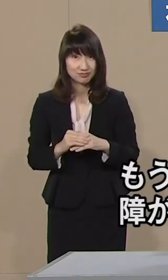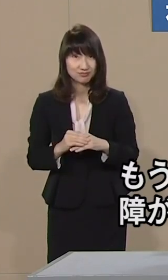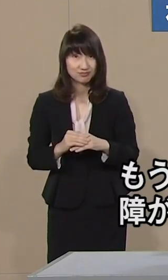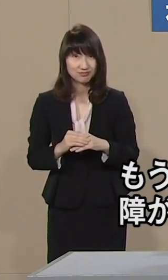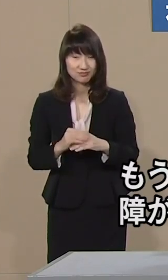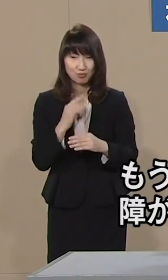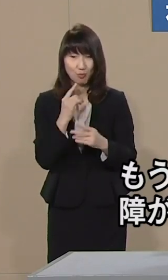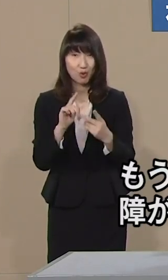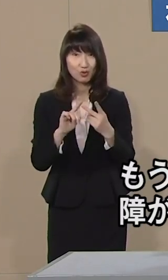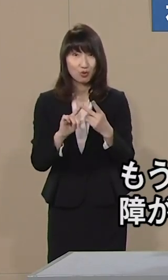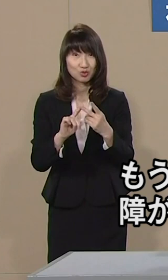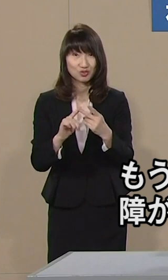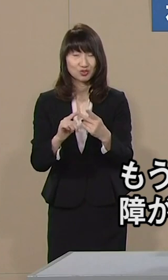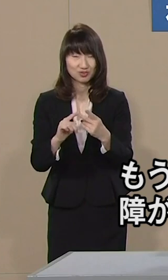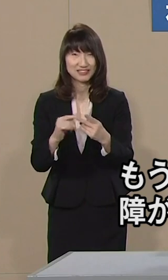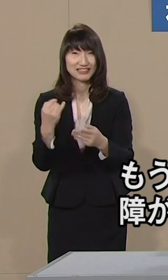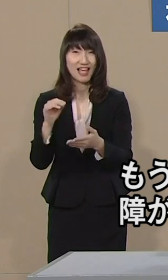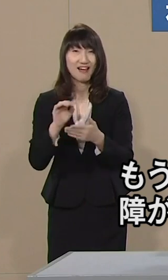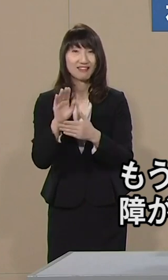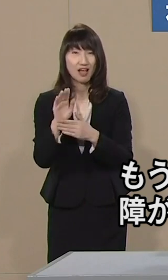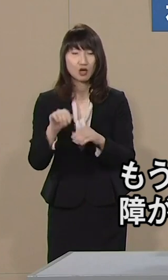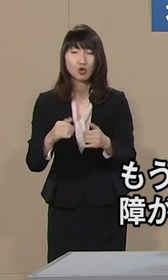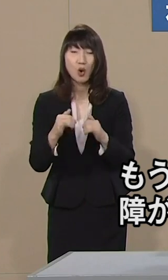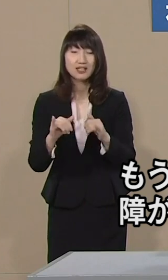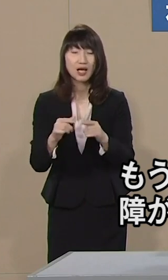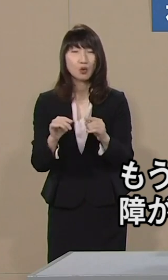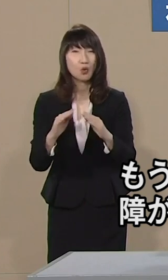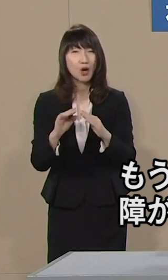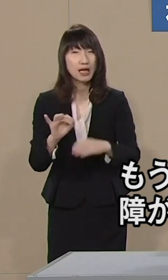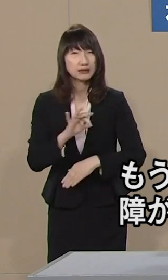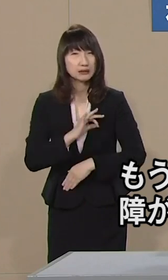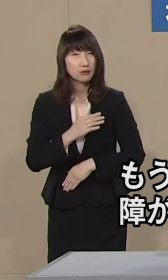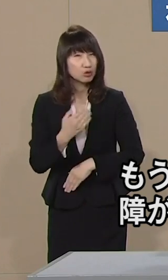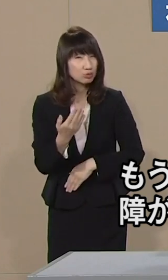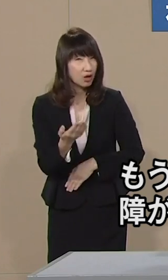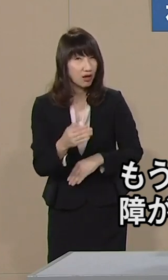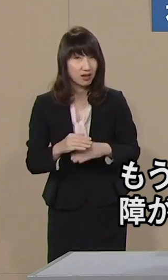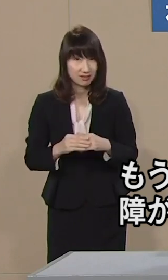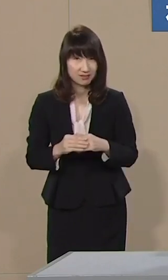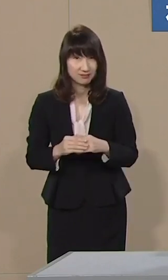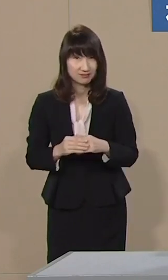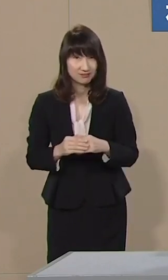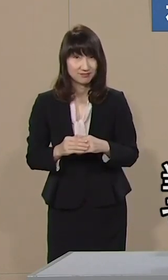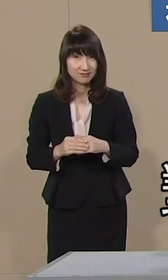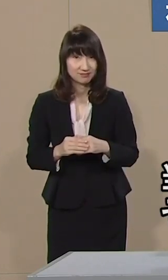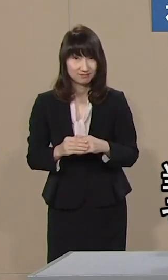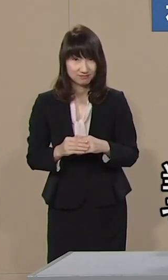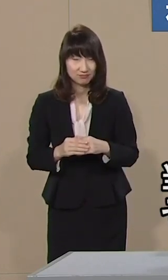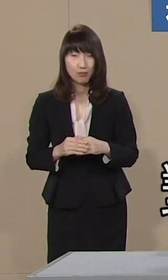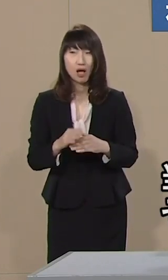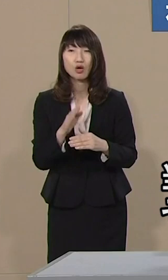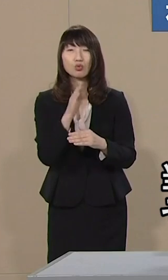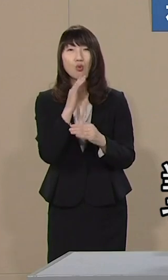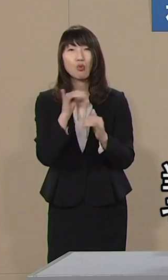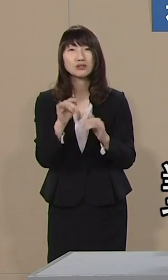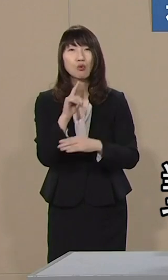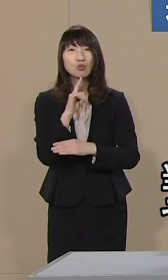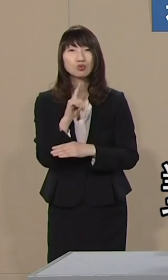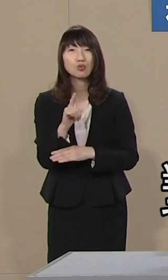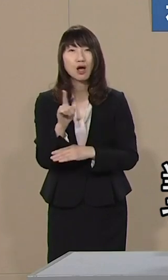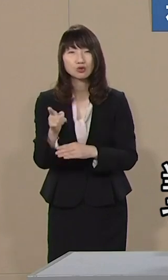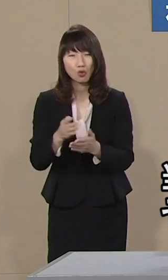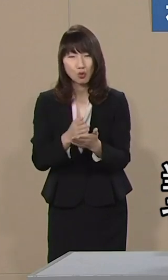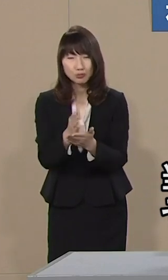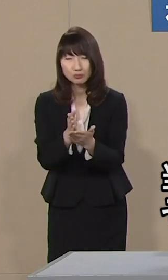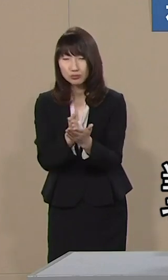もう一つ寄せられた意見障害者に国会議員務まるんですか当事者とあその